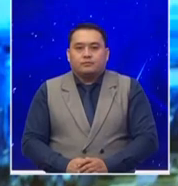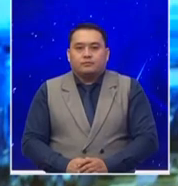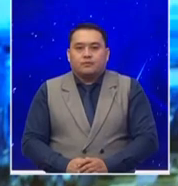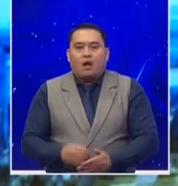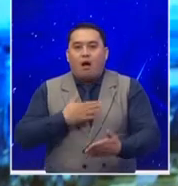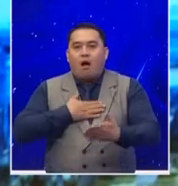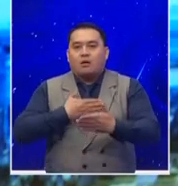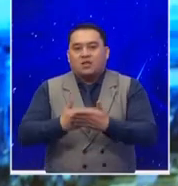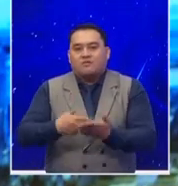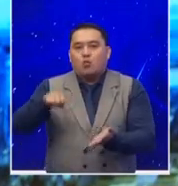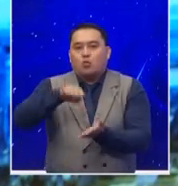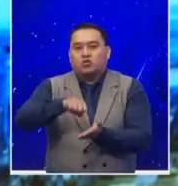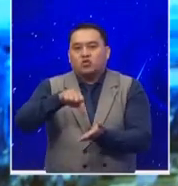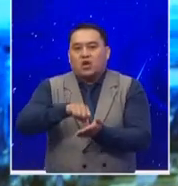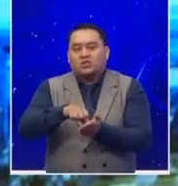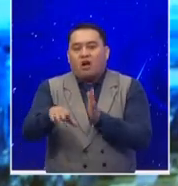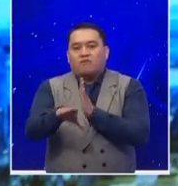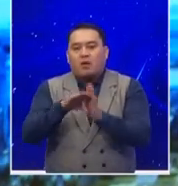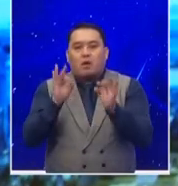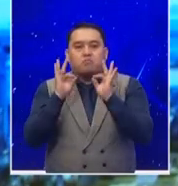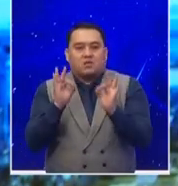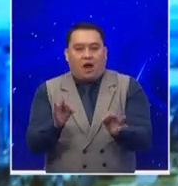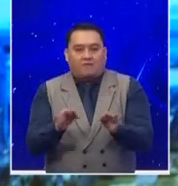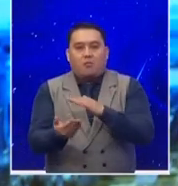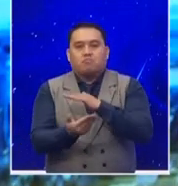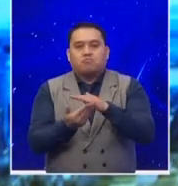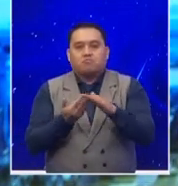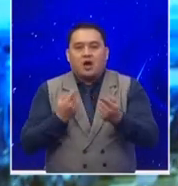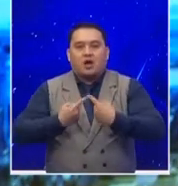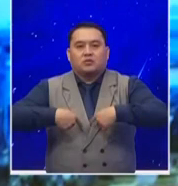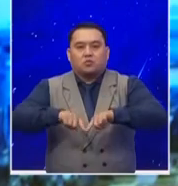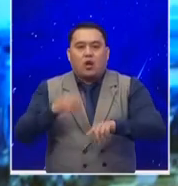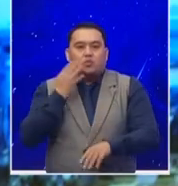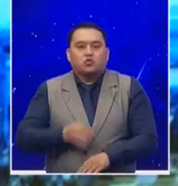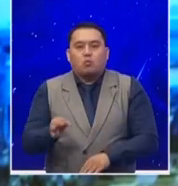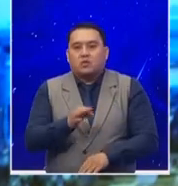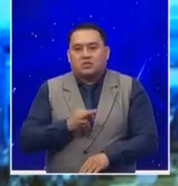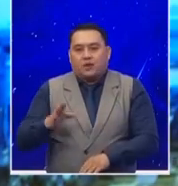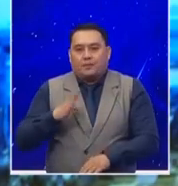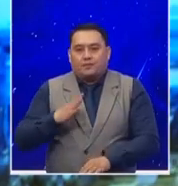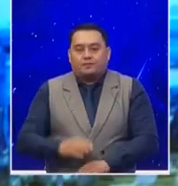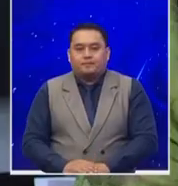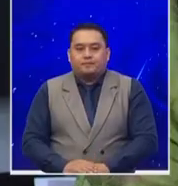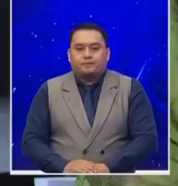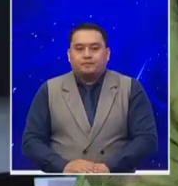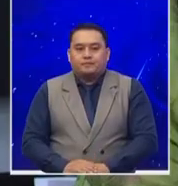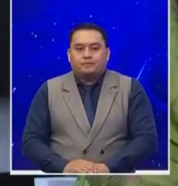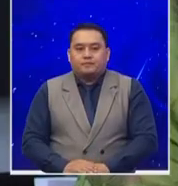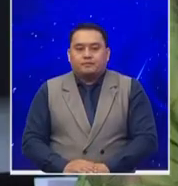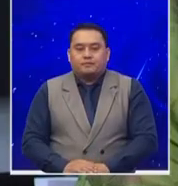Проявить активную гражданскую позицию, сделать правильный выбор, призывают граждане Алматинской области.